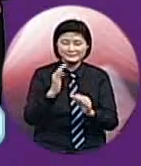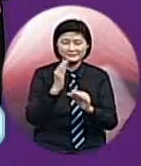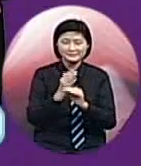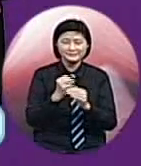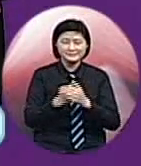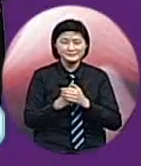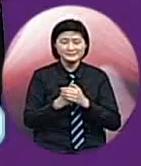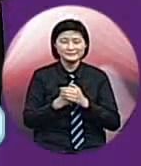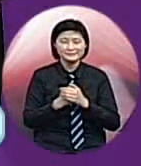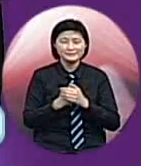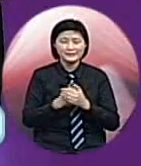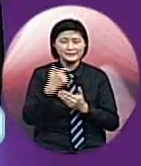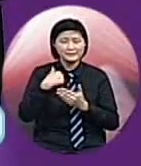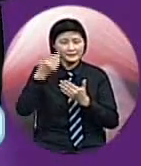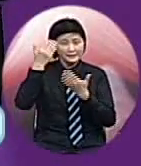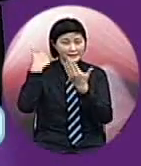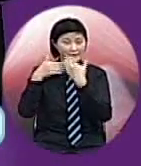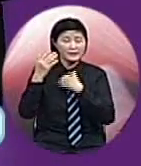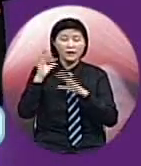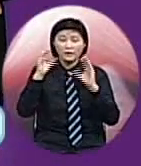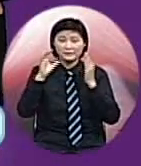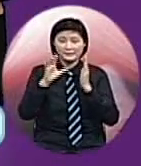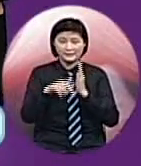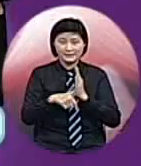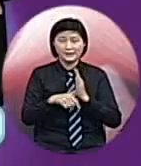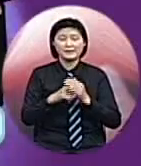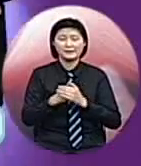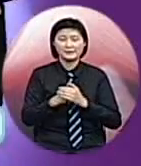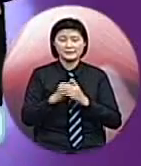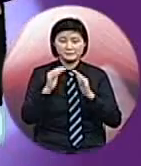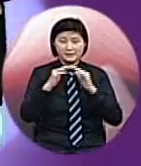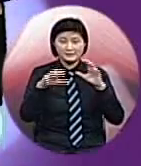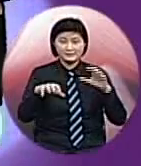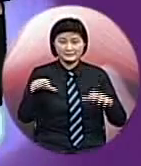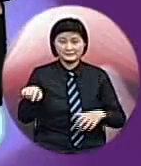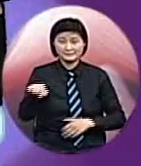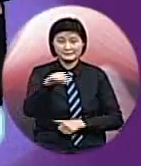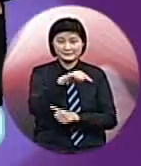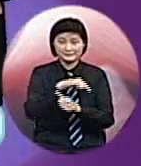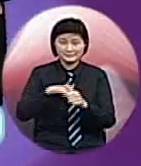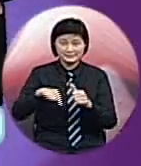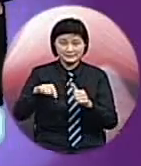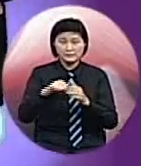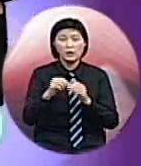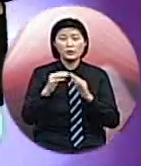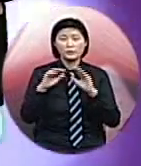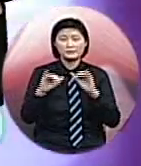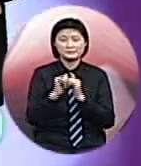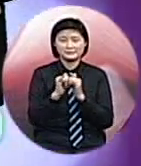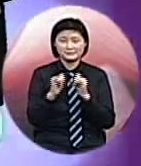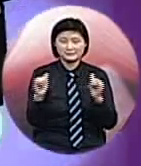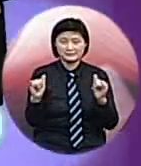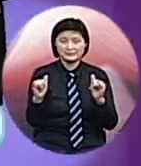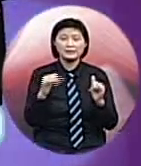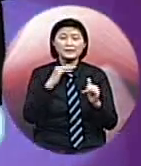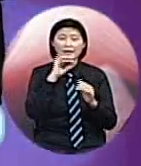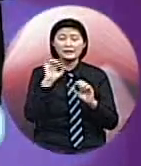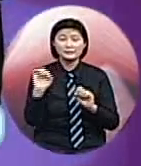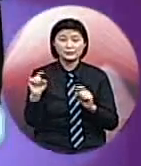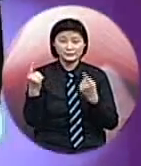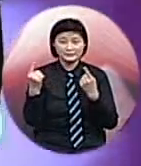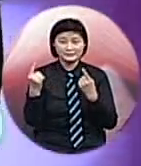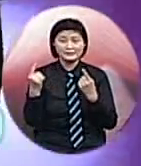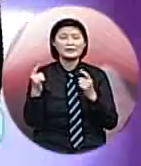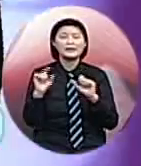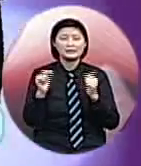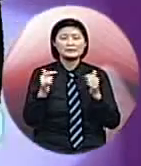우리 그 옛날에 나 어렸을 때 컸던 마을에도 예. 어머니. 그 동네 분들이 다 그 갑장 아니고 이제 그